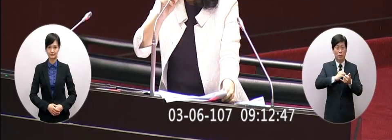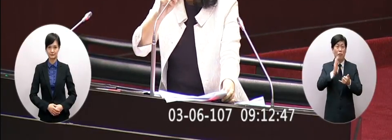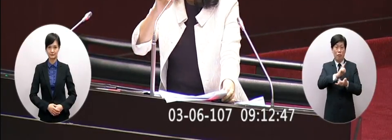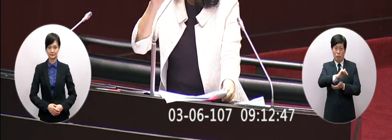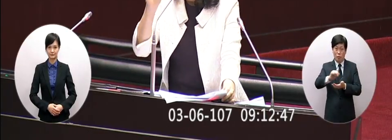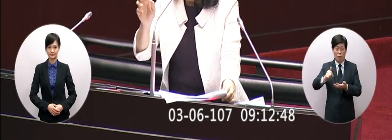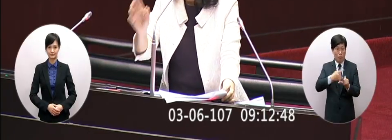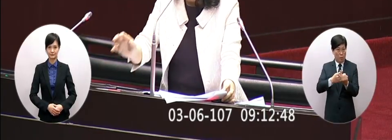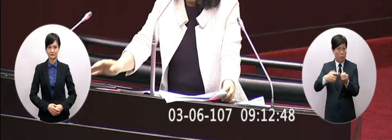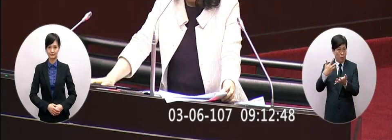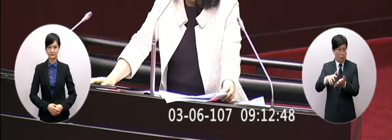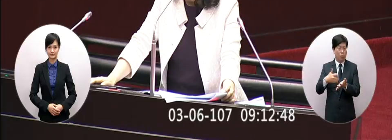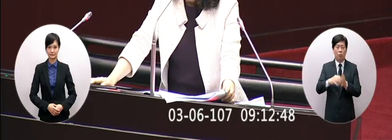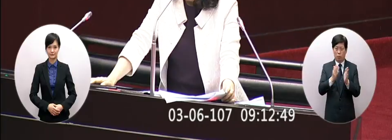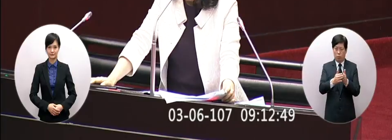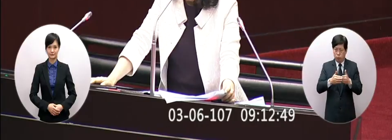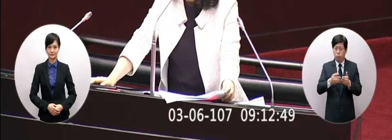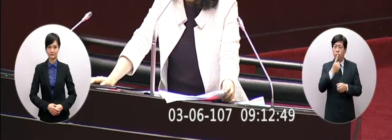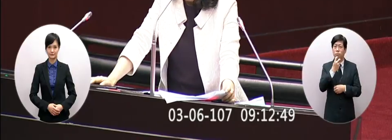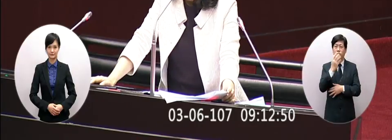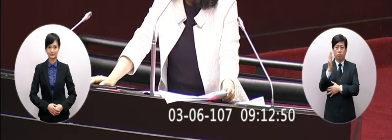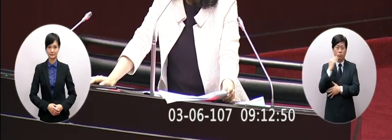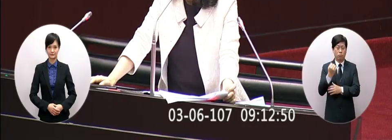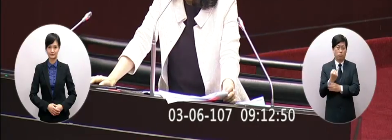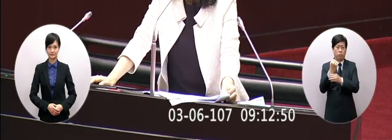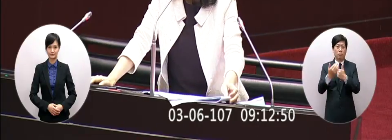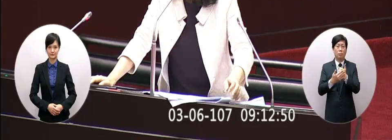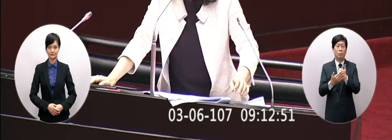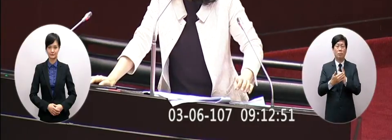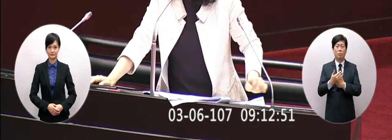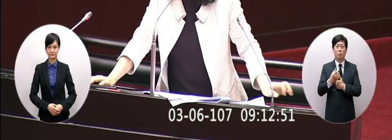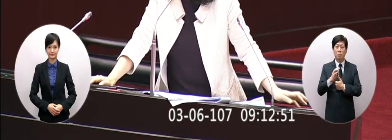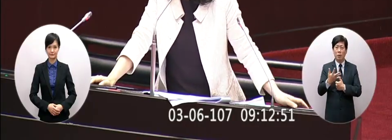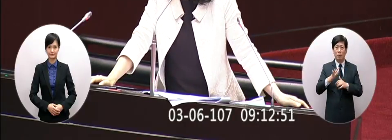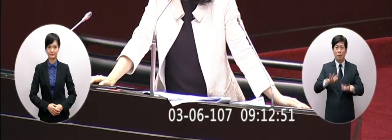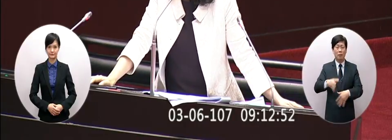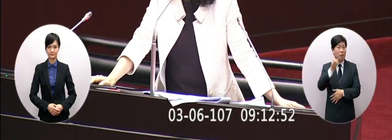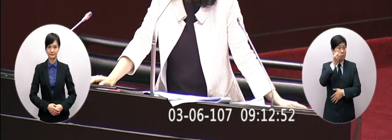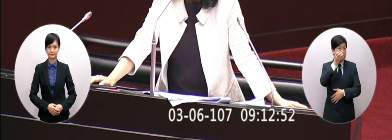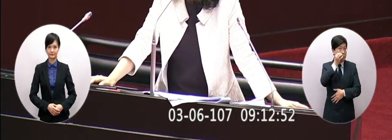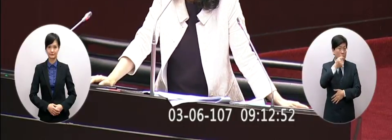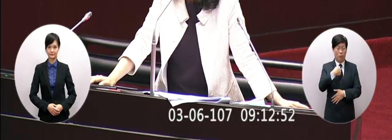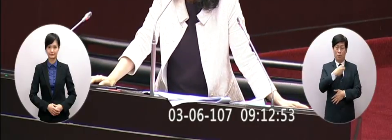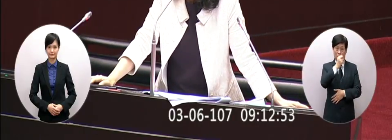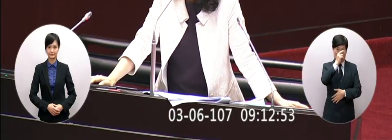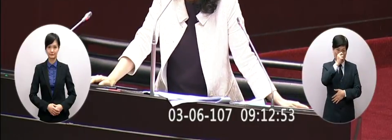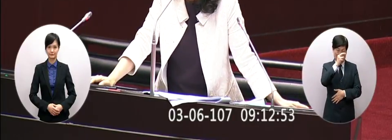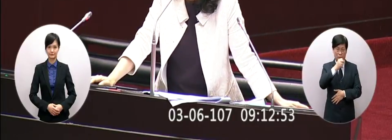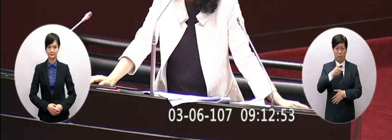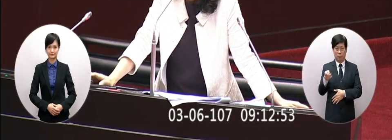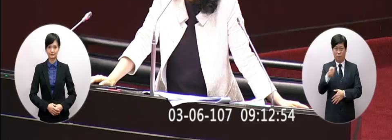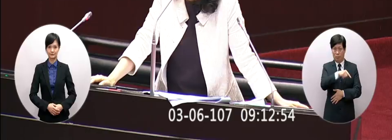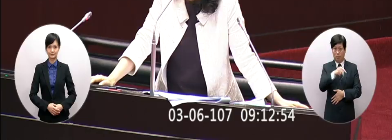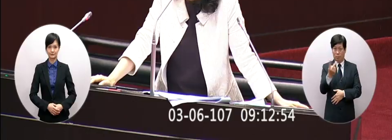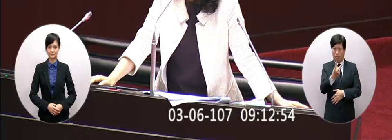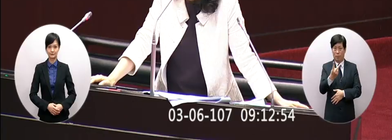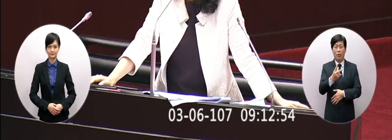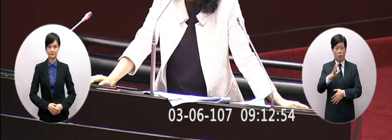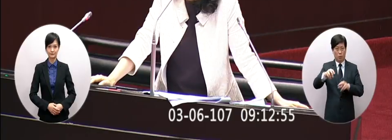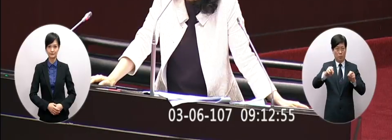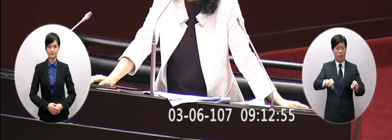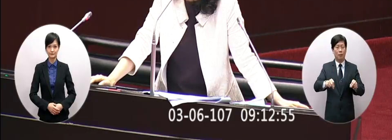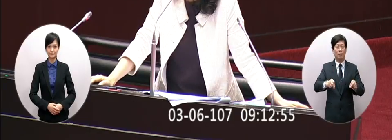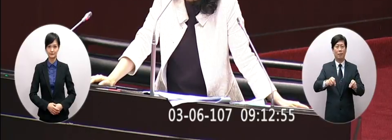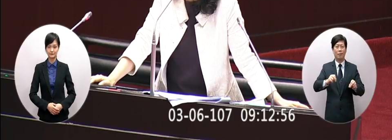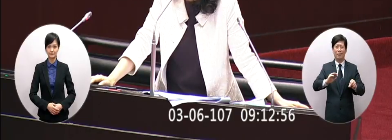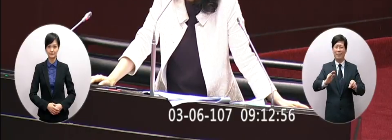分，这些都需要中央来支持。因为以目前花莲跟我们宜兰丽泽是有契约的，